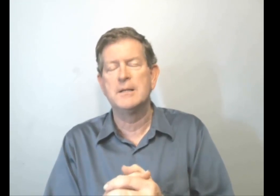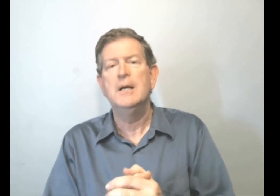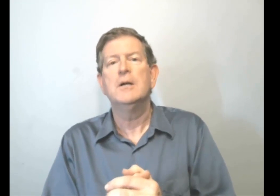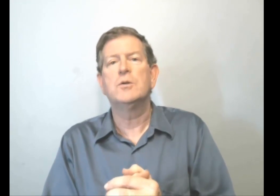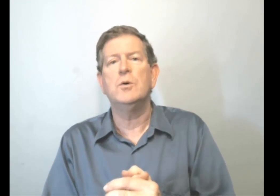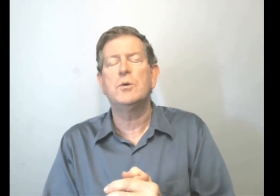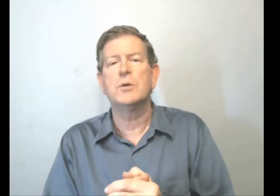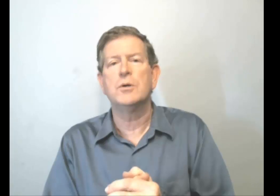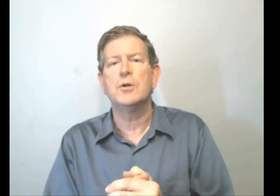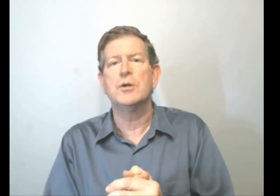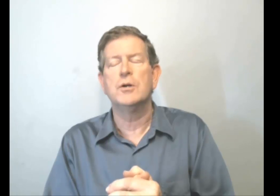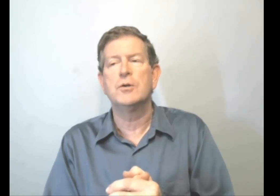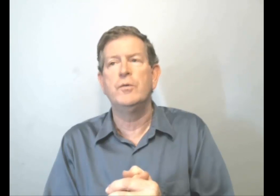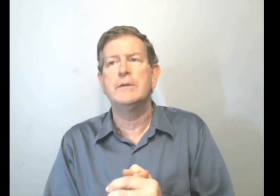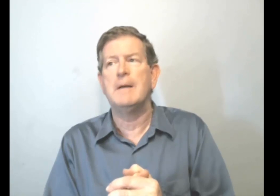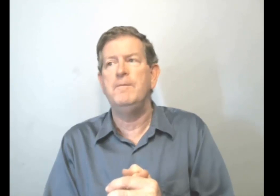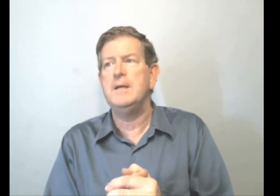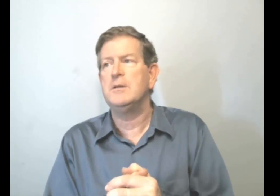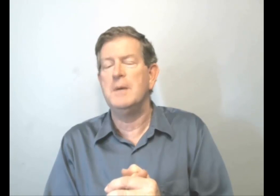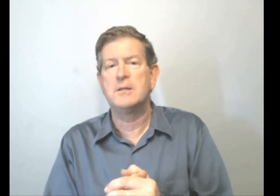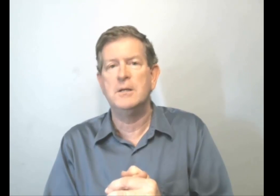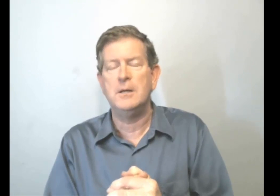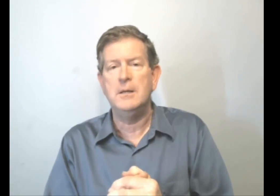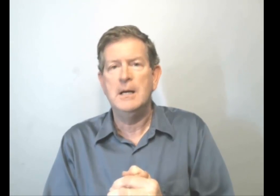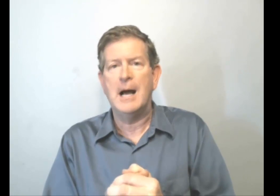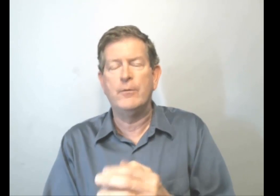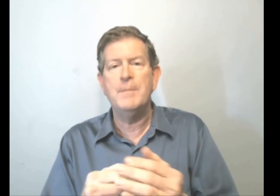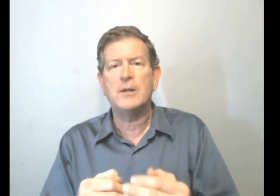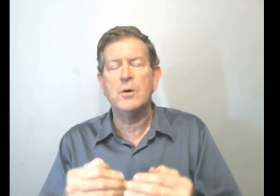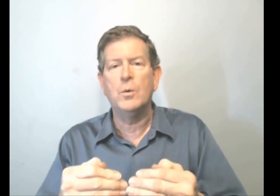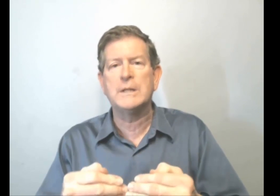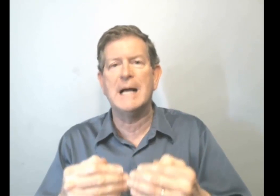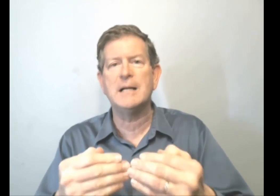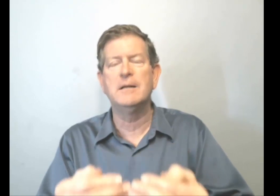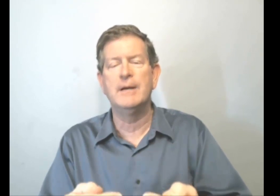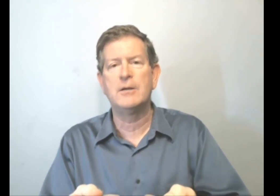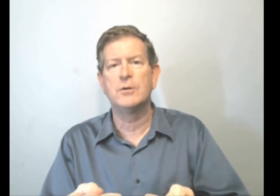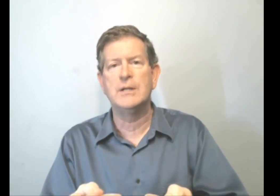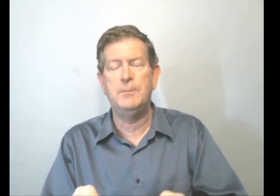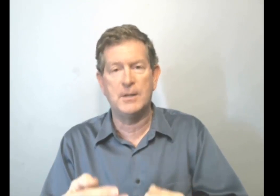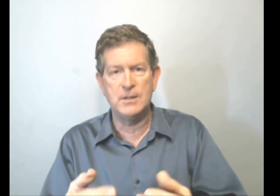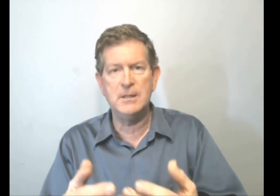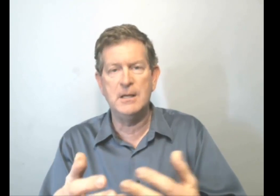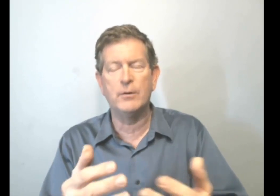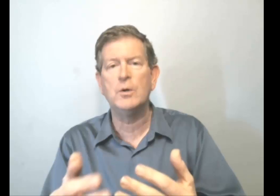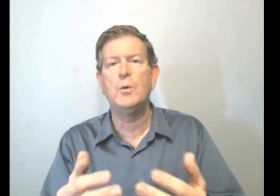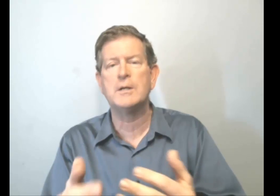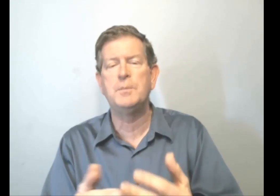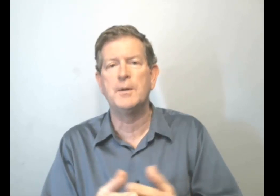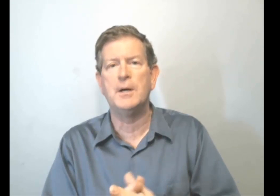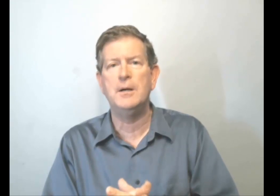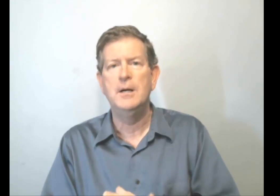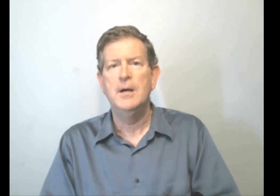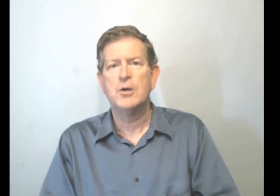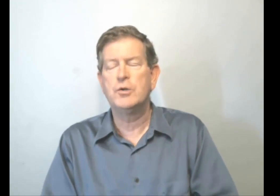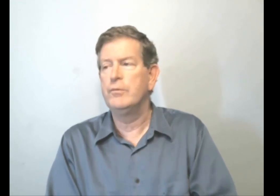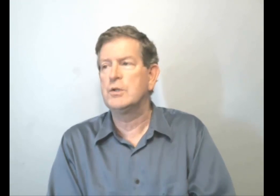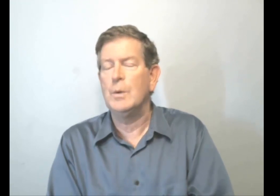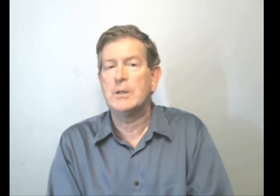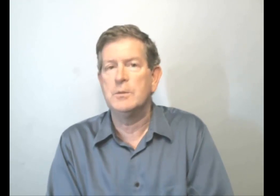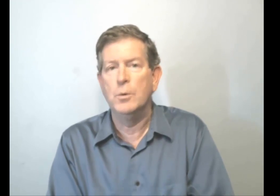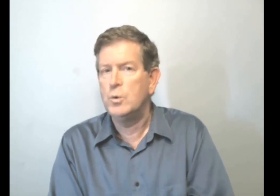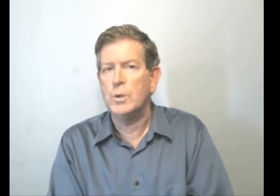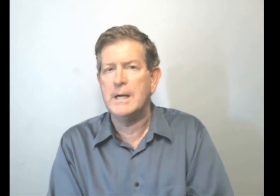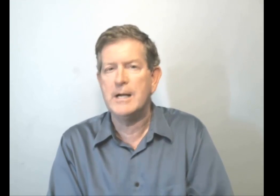Language Pals. Donc, je vous invite maintenant à vous mettre en contact avec cette personne qui est votre correspondant. Je